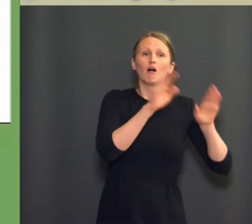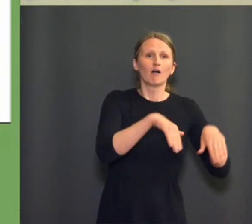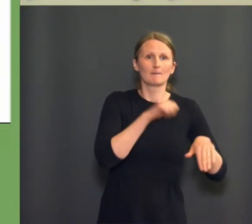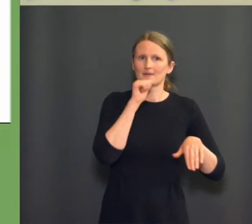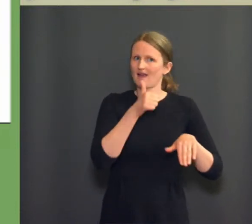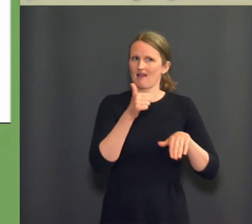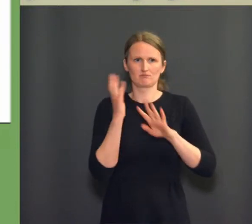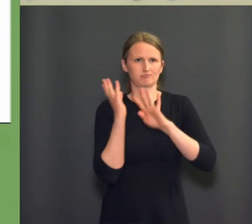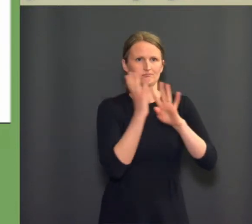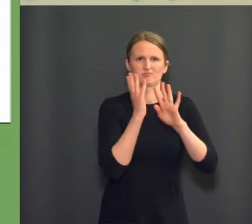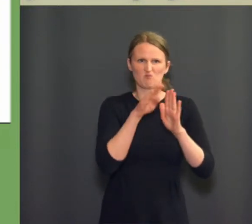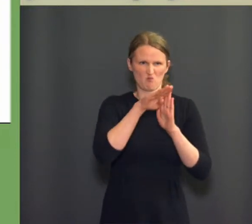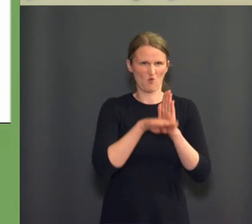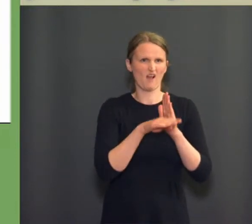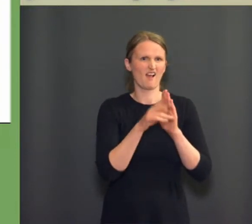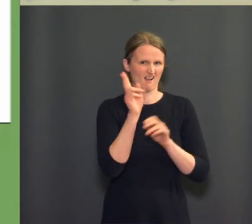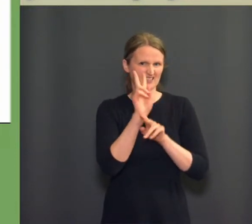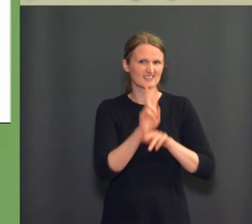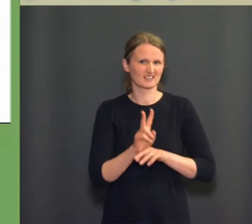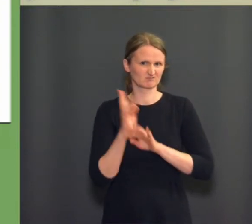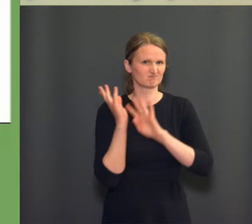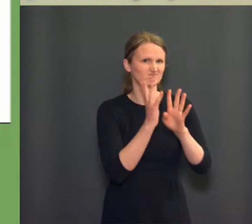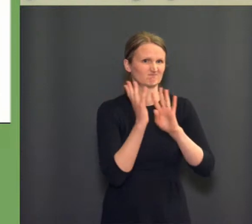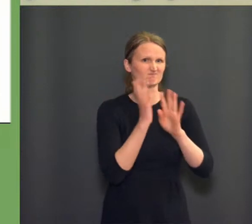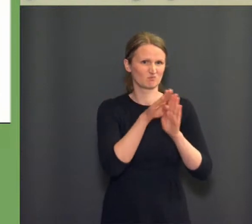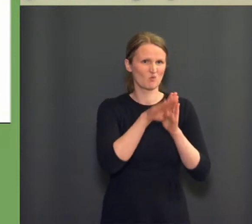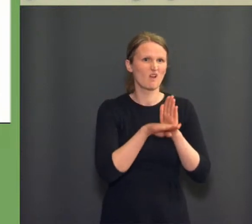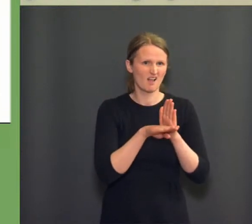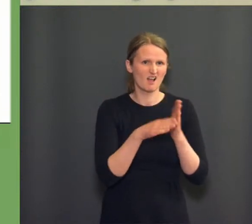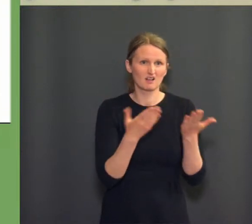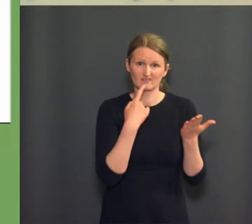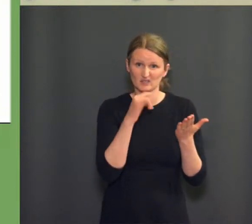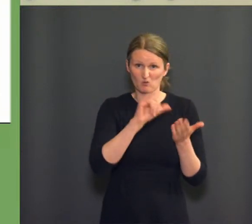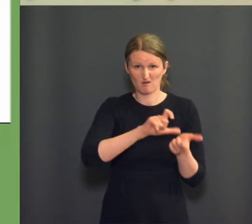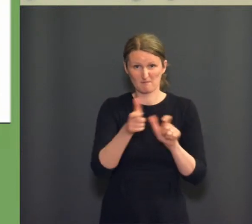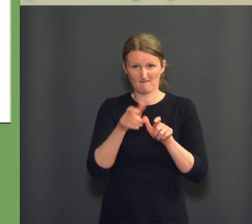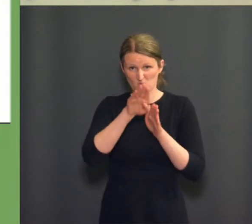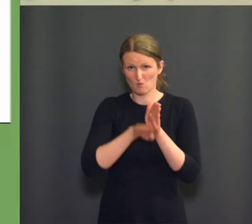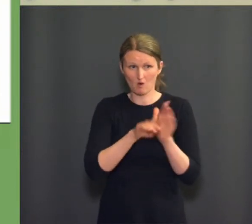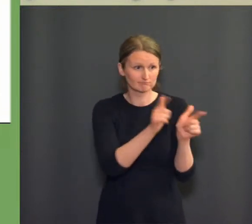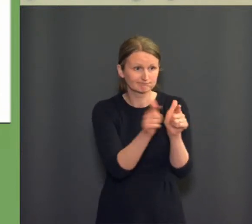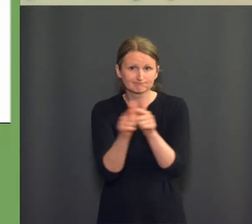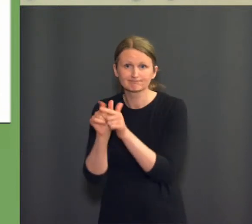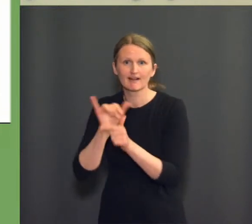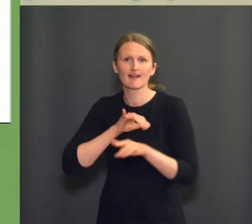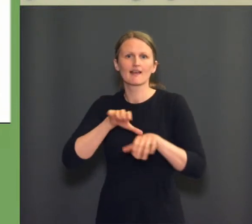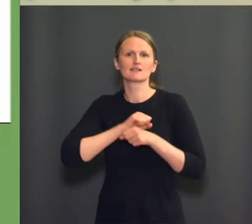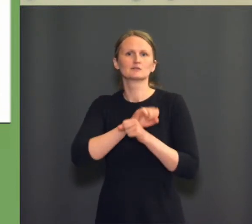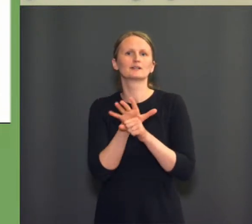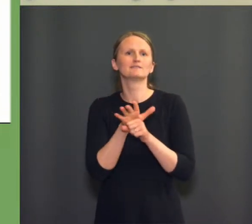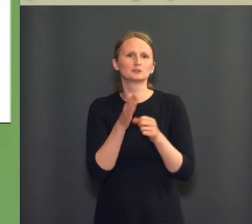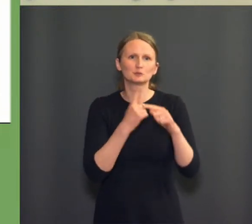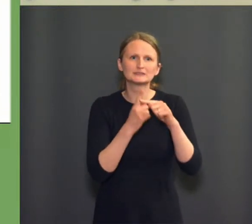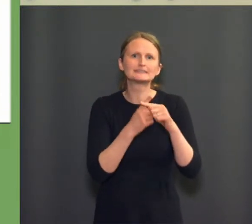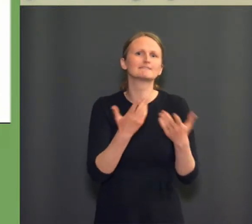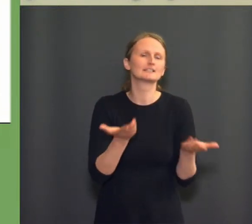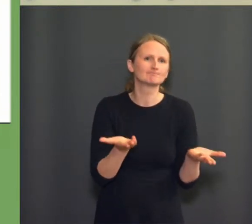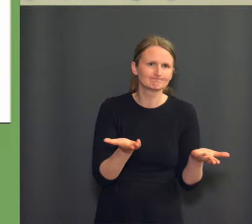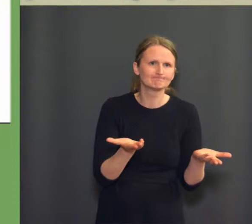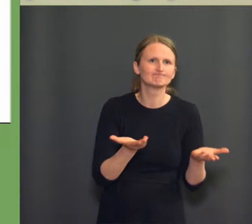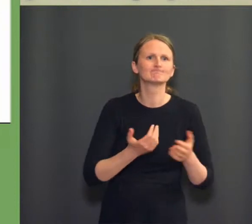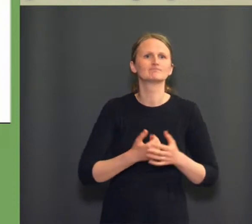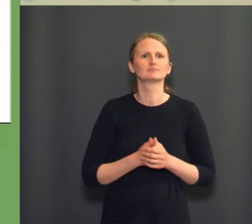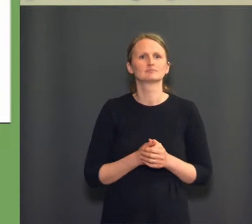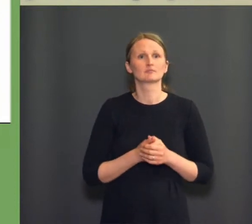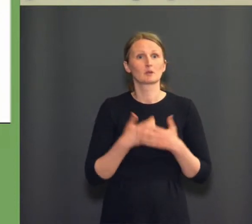contaminations qui sont rapportées. Il faut souligner que sur les tests qui sont pratiqués pour l'instant, le pourcentage de tests positifs reste